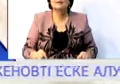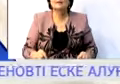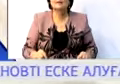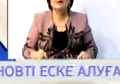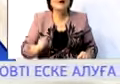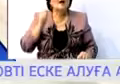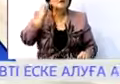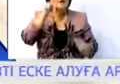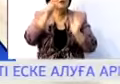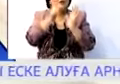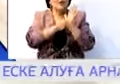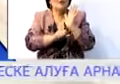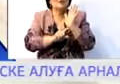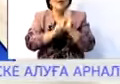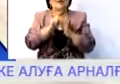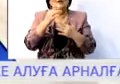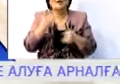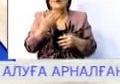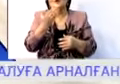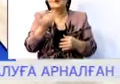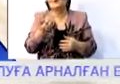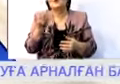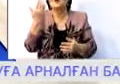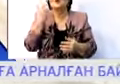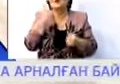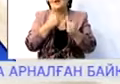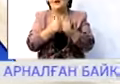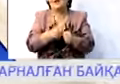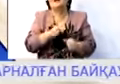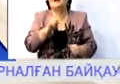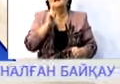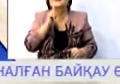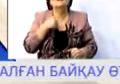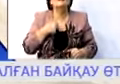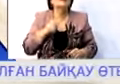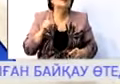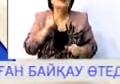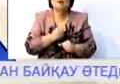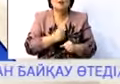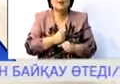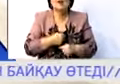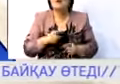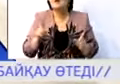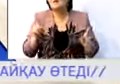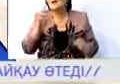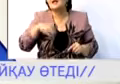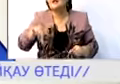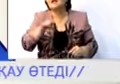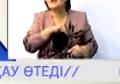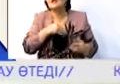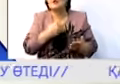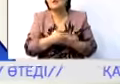Жасымыз 60-қа келген соңына қарап, осы жасқа дейін не бітірдім, не елге еңбек